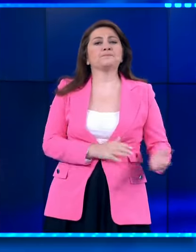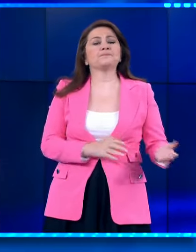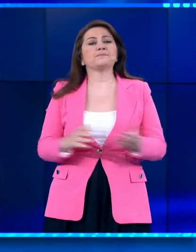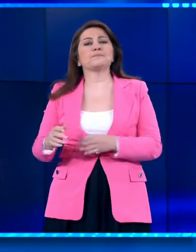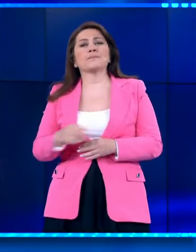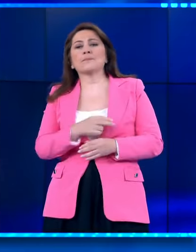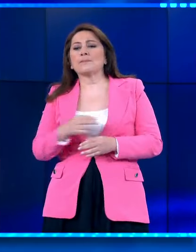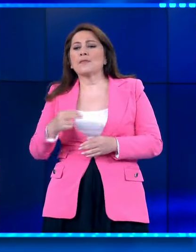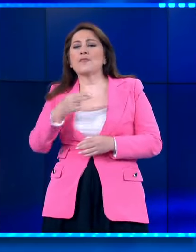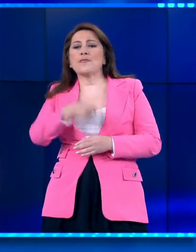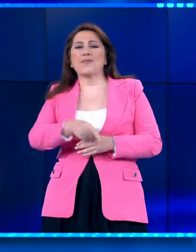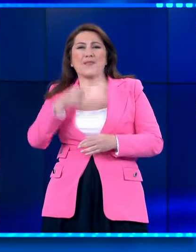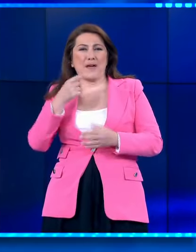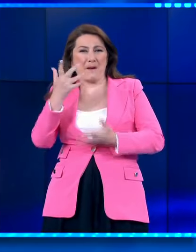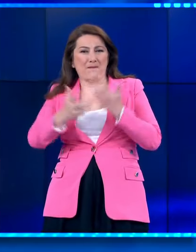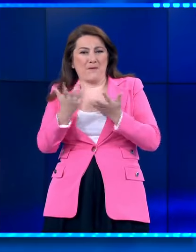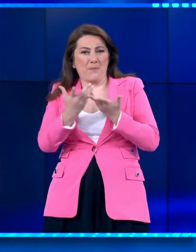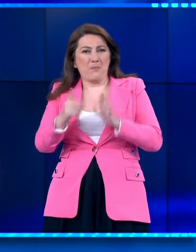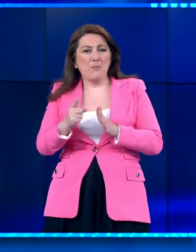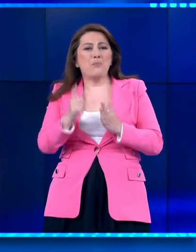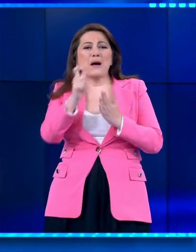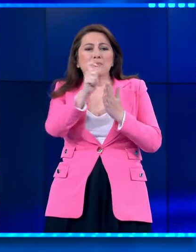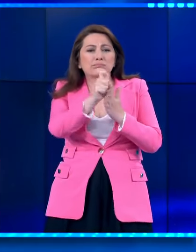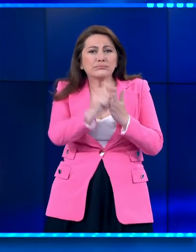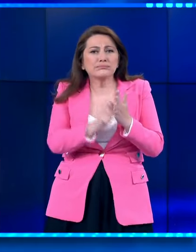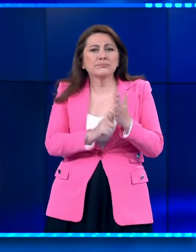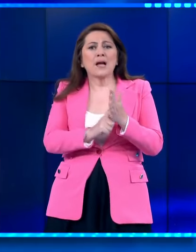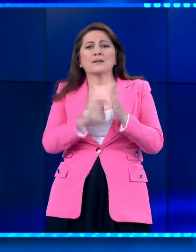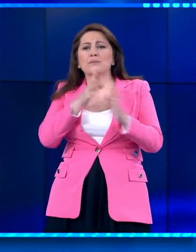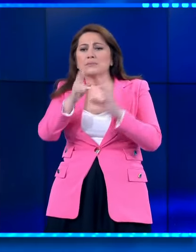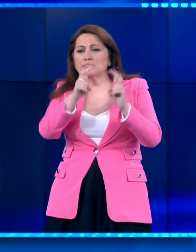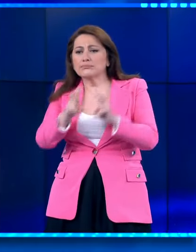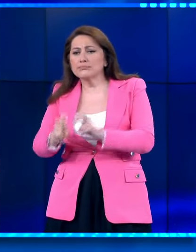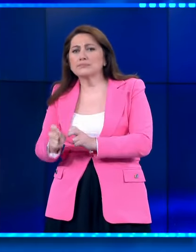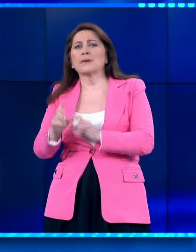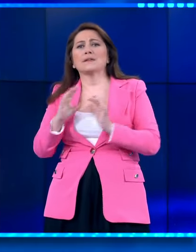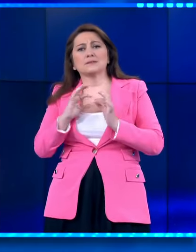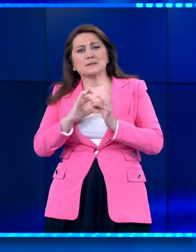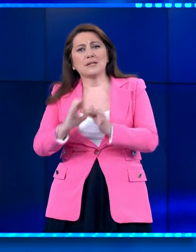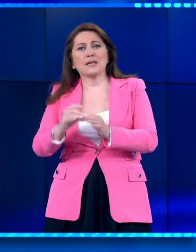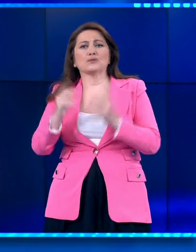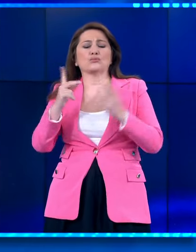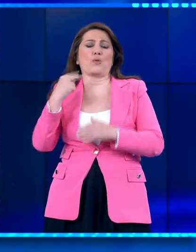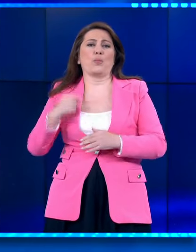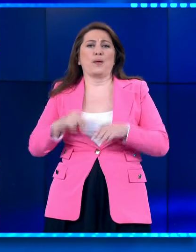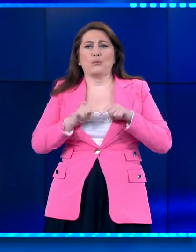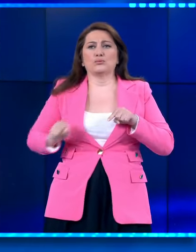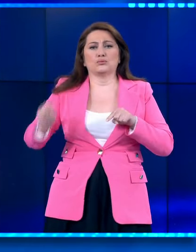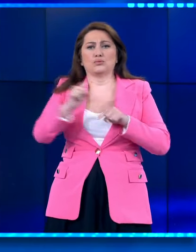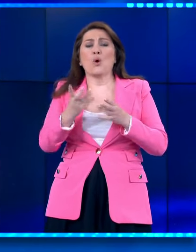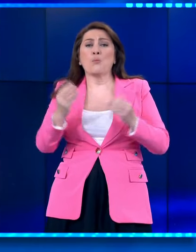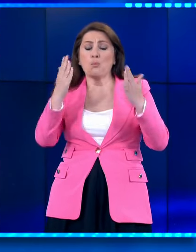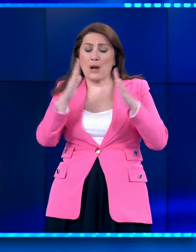Συνεχίζονται οι αυτοψίες στους 8 δήμους της Αττικής που χτυπήθηκαν από τη μεγάλη πυρκαγιά. Πολλά σπίτια έχουν κριθεί ακατάλληλα, ενώ